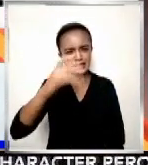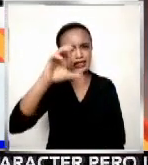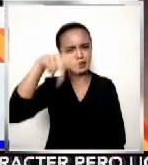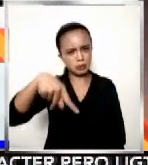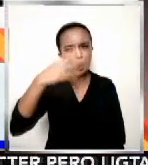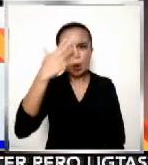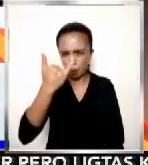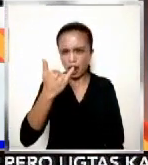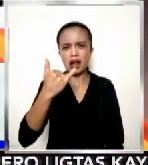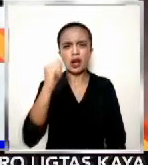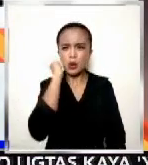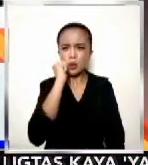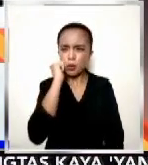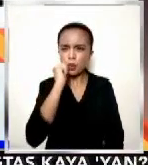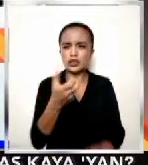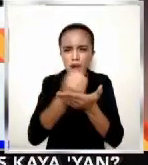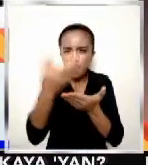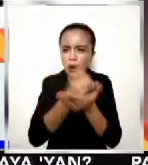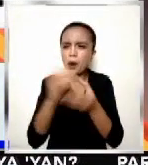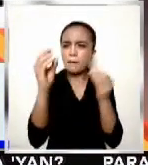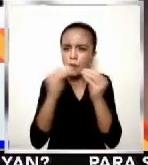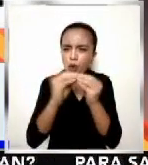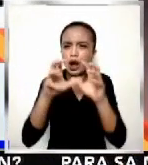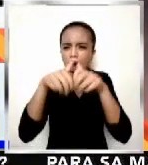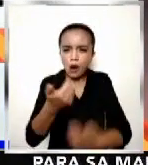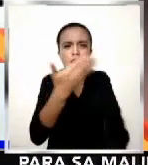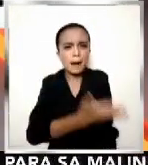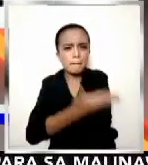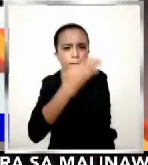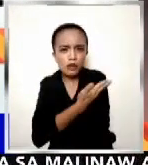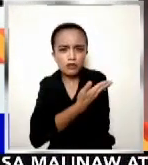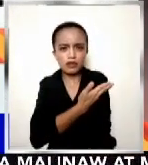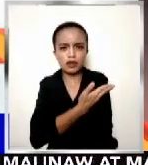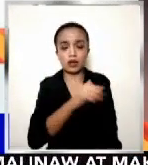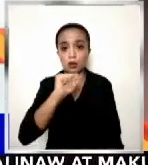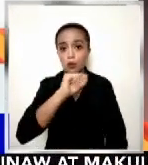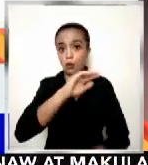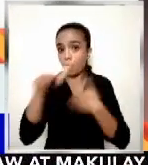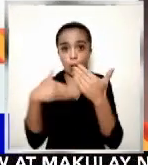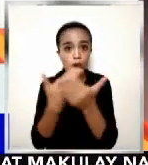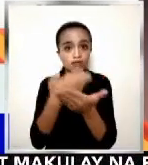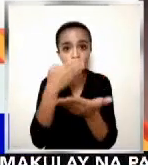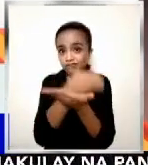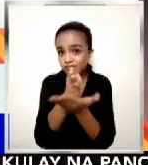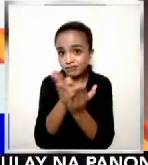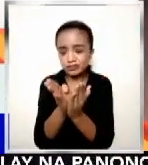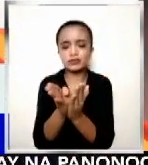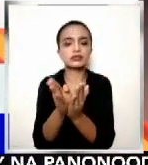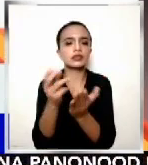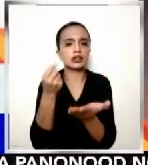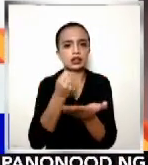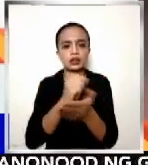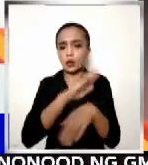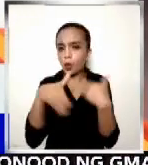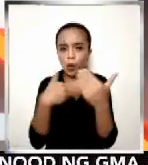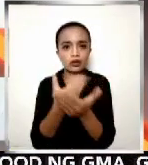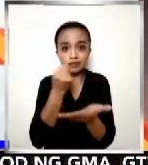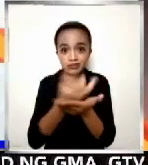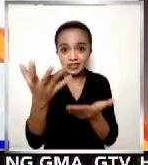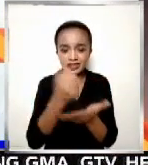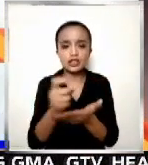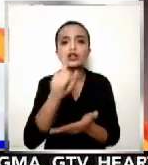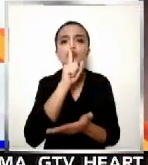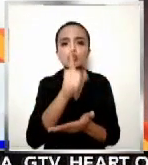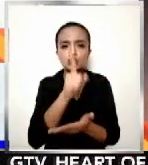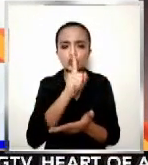upgrading the transmission grid? All our expenditures and everything that we spend is highly regulated and strongly